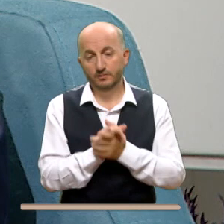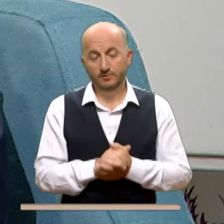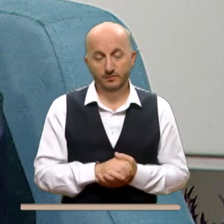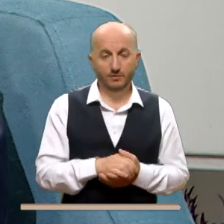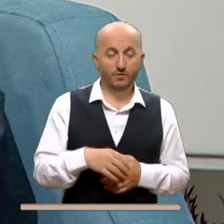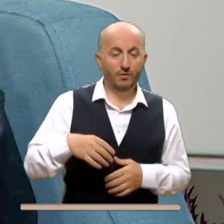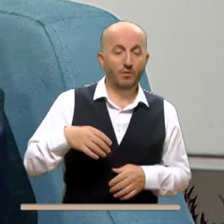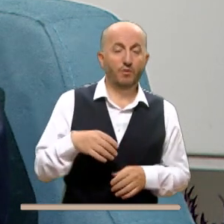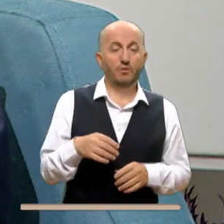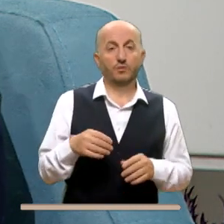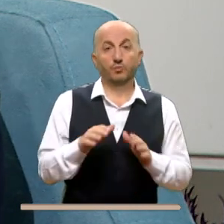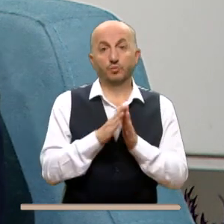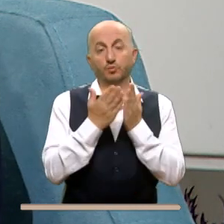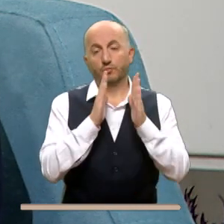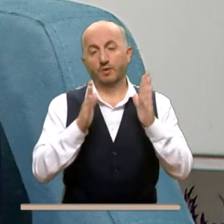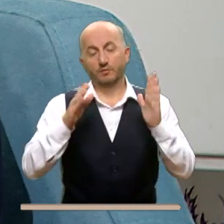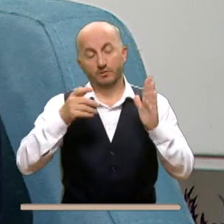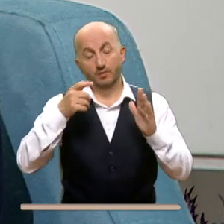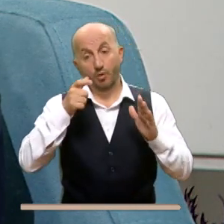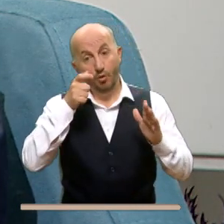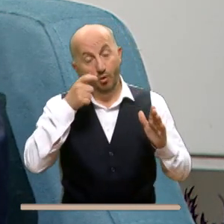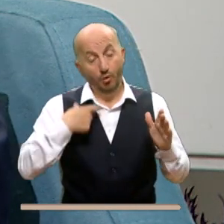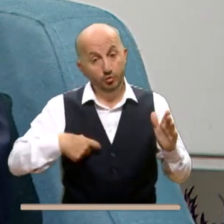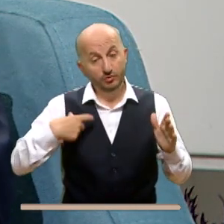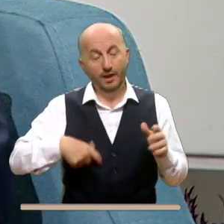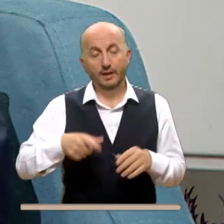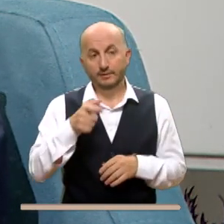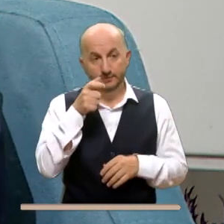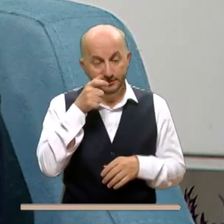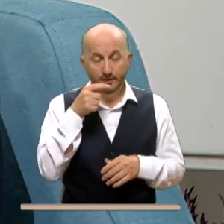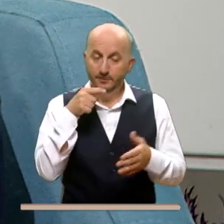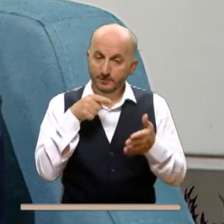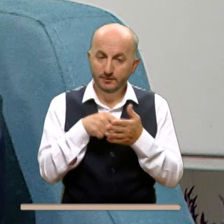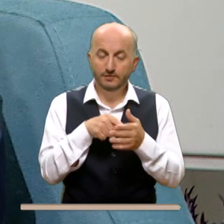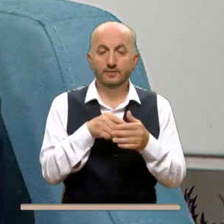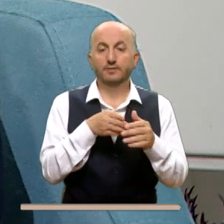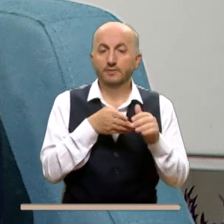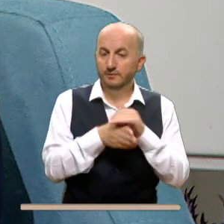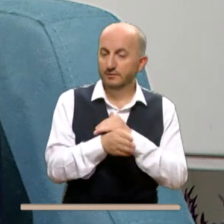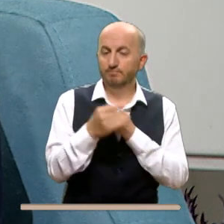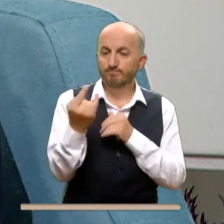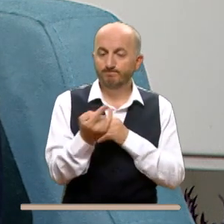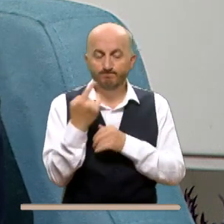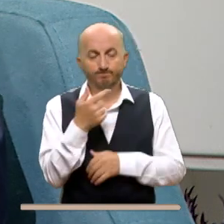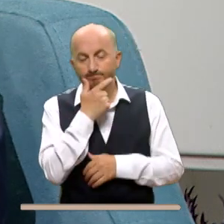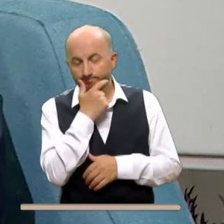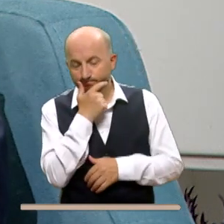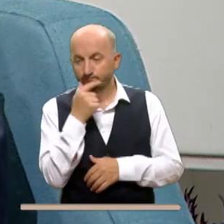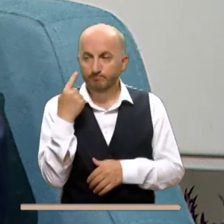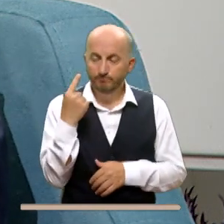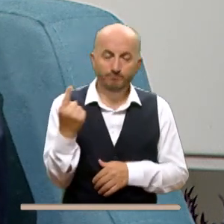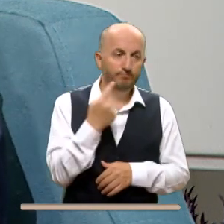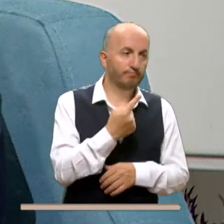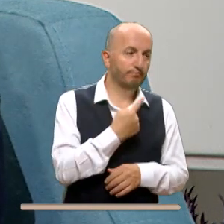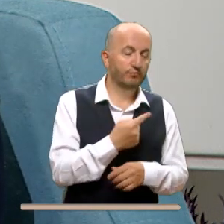Tayyar Altıkulaç hocamızın kütüphaneyle özel ilgisi var. Yer yer girer, kütüphanede masalar arasında gezinir.